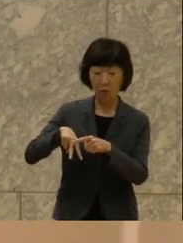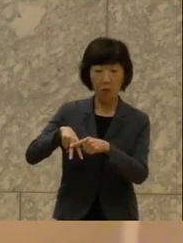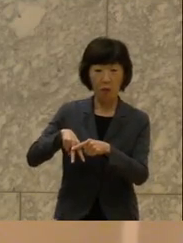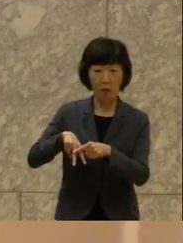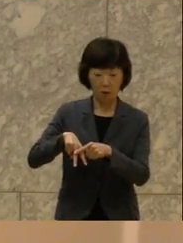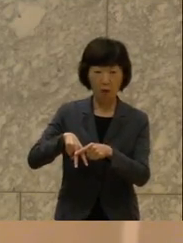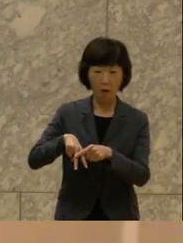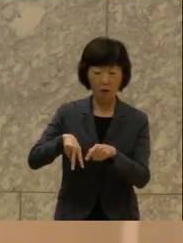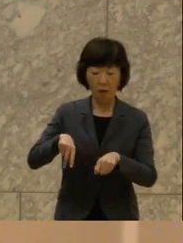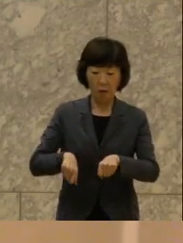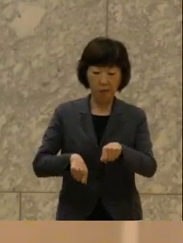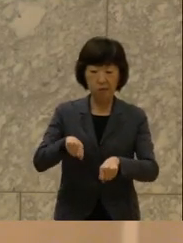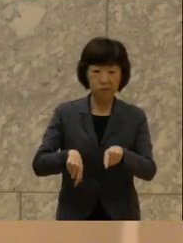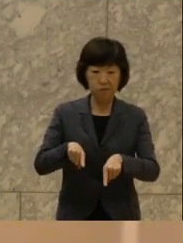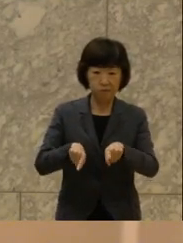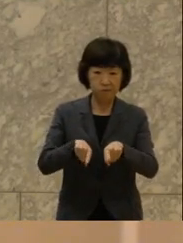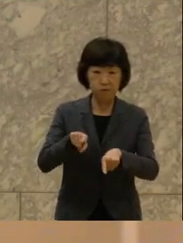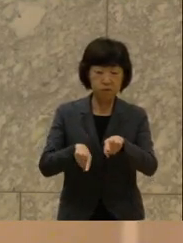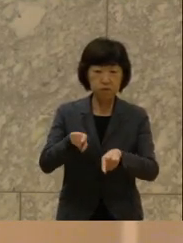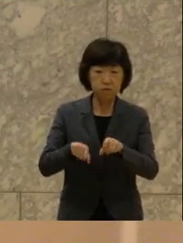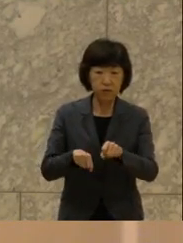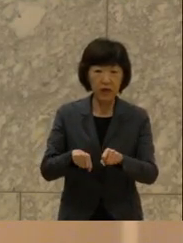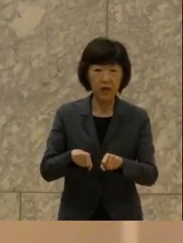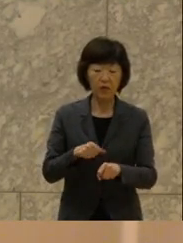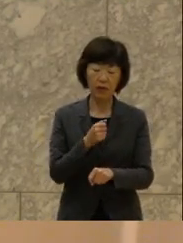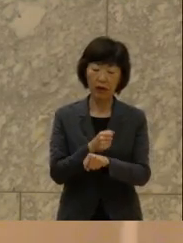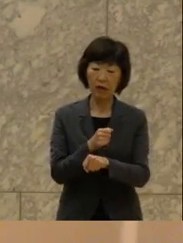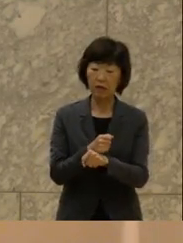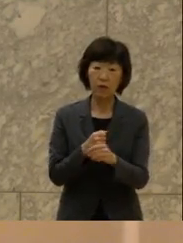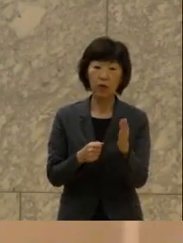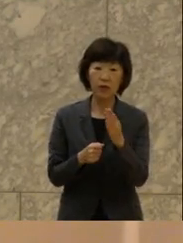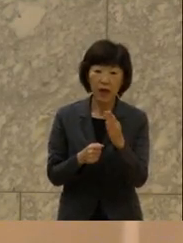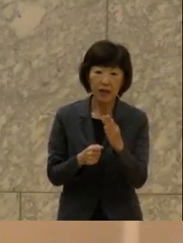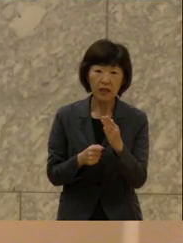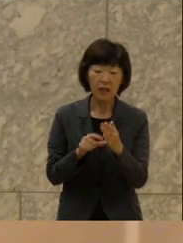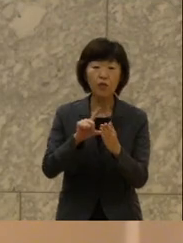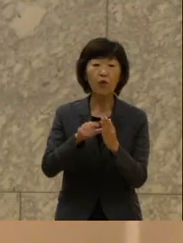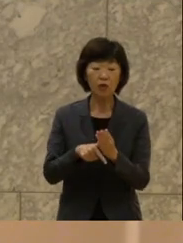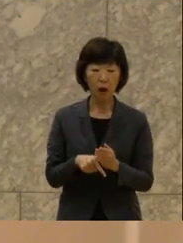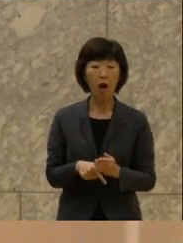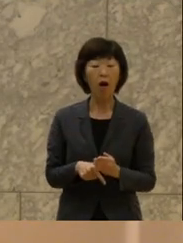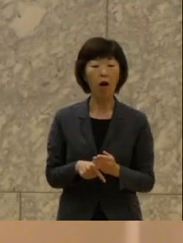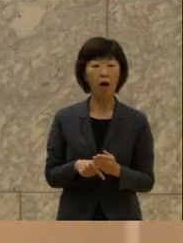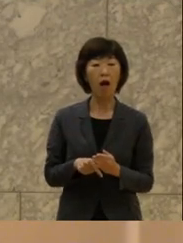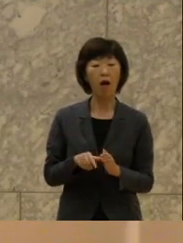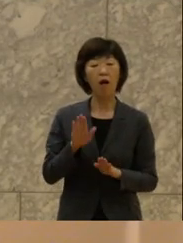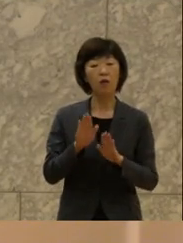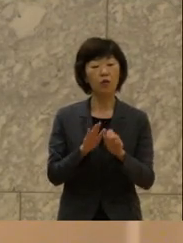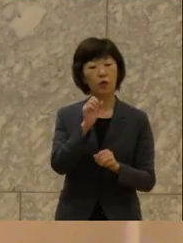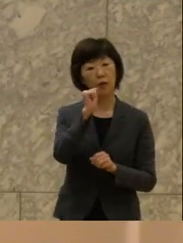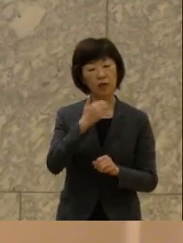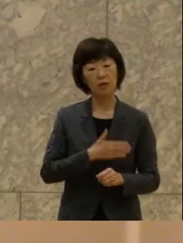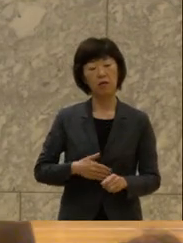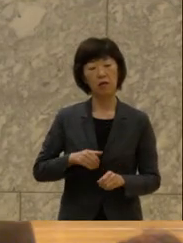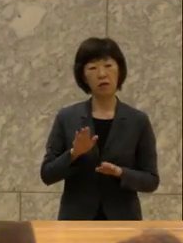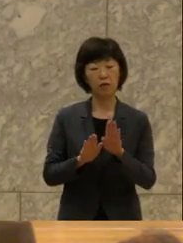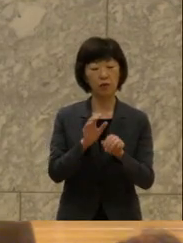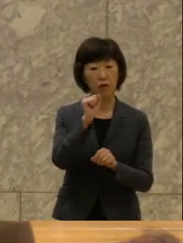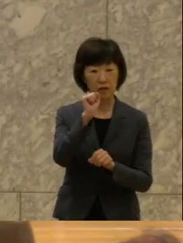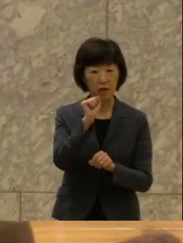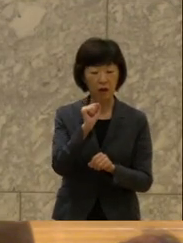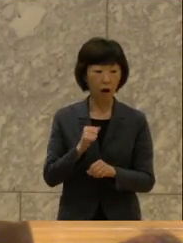でまあそれがしんどくなければ調子悪くはないっていうすごい指標面白いです